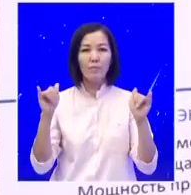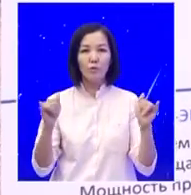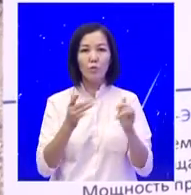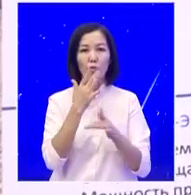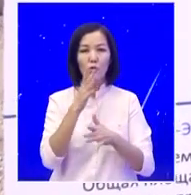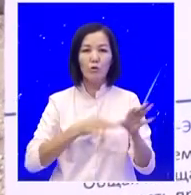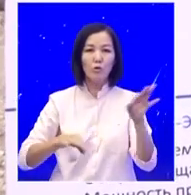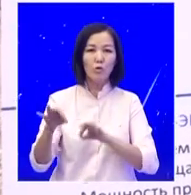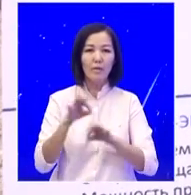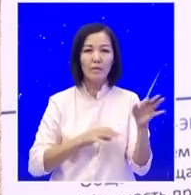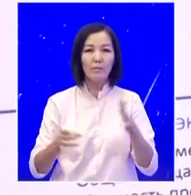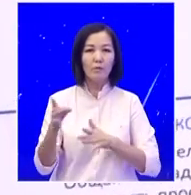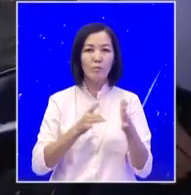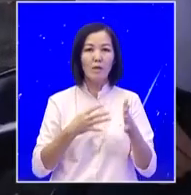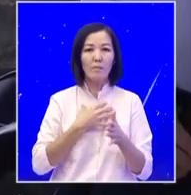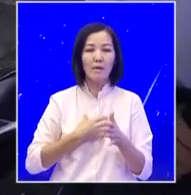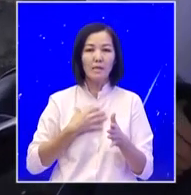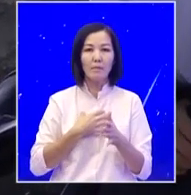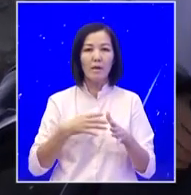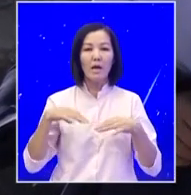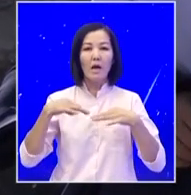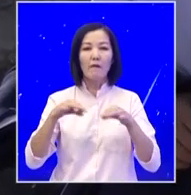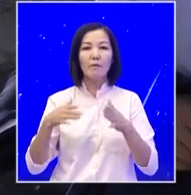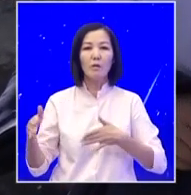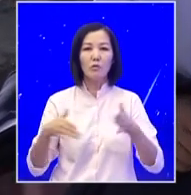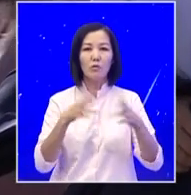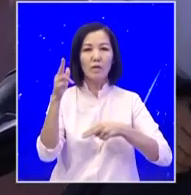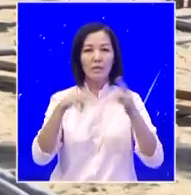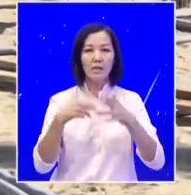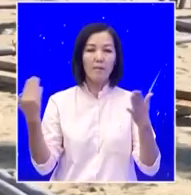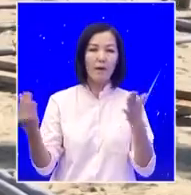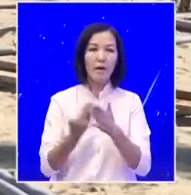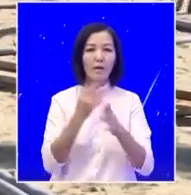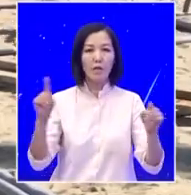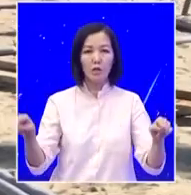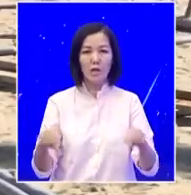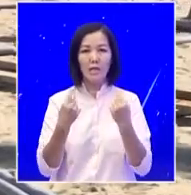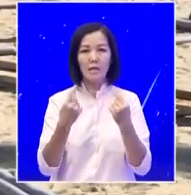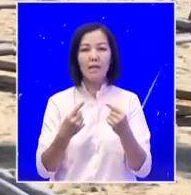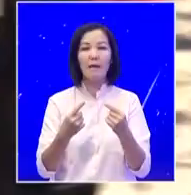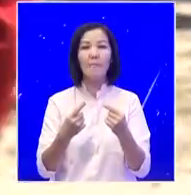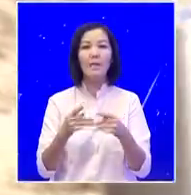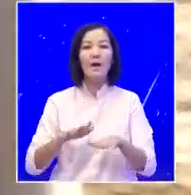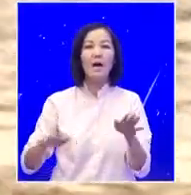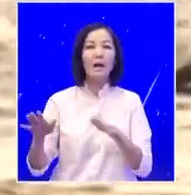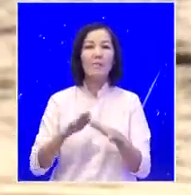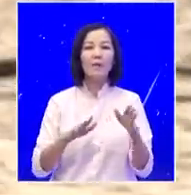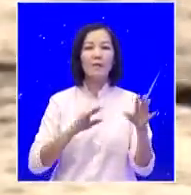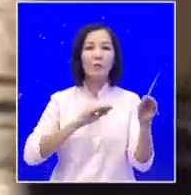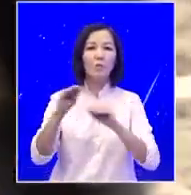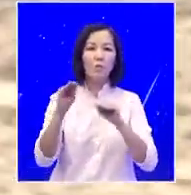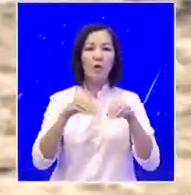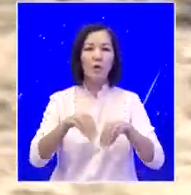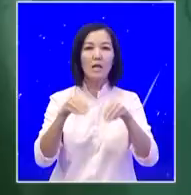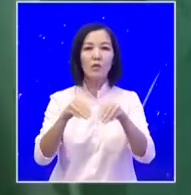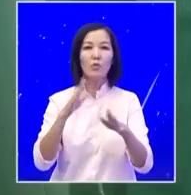дамытудың ұлттық жобасы жасалып, республикалық маңызы бар автомобиль жолдары салынып, қайта жаңартылады. Сонымен қатар, аймақтарды көгалдандыру